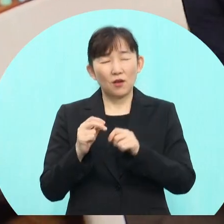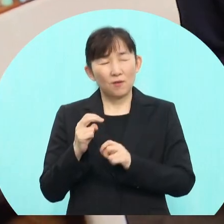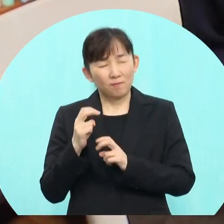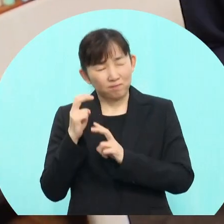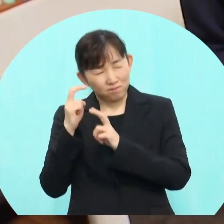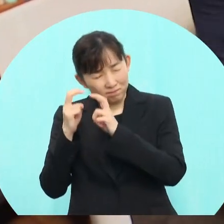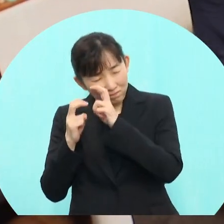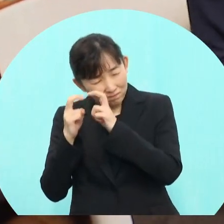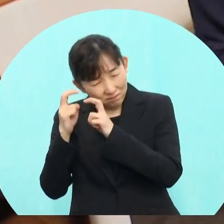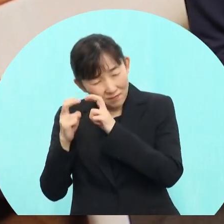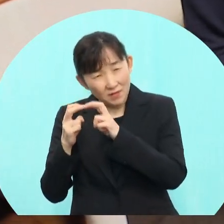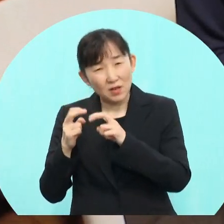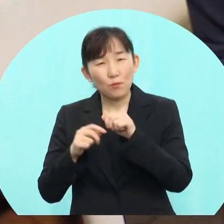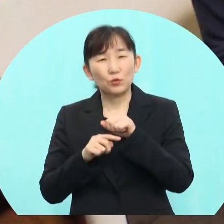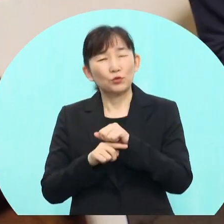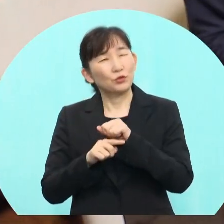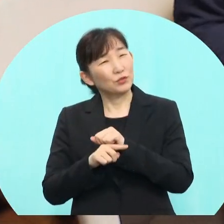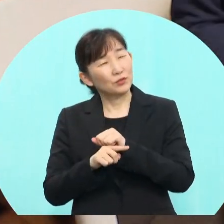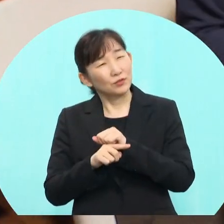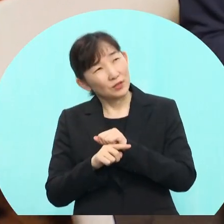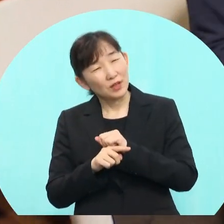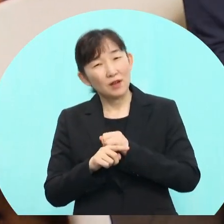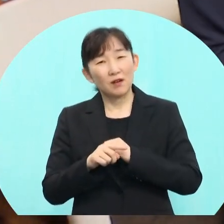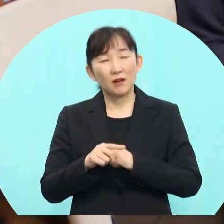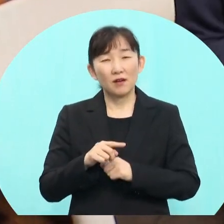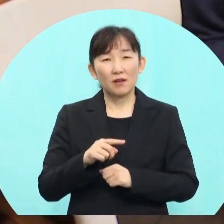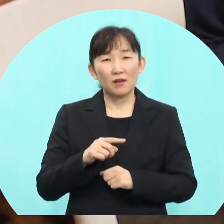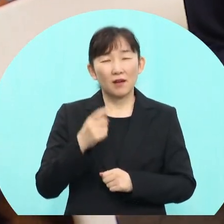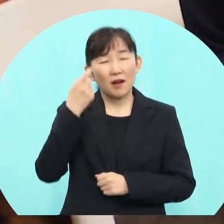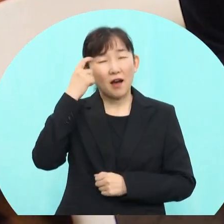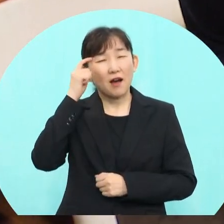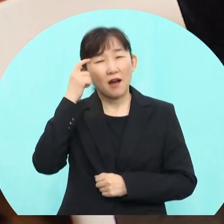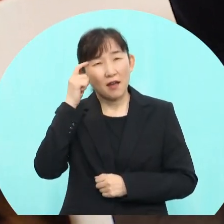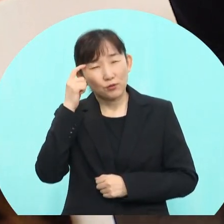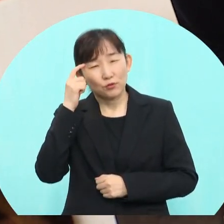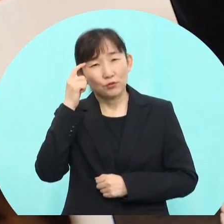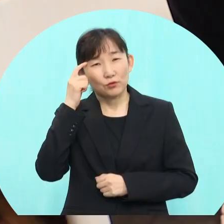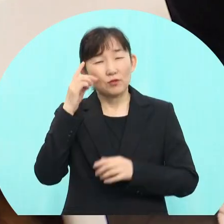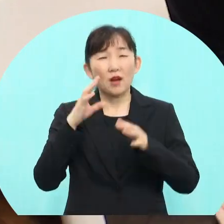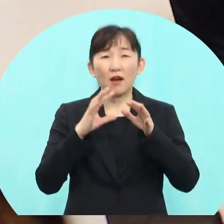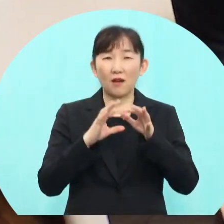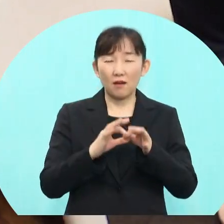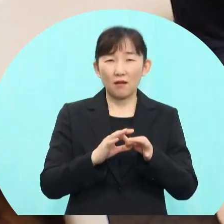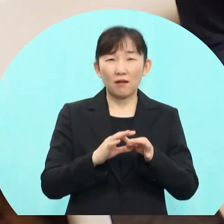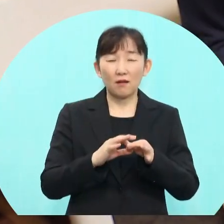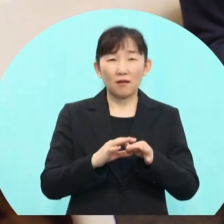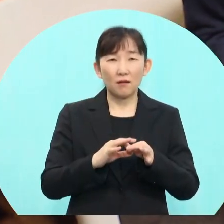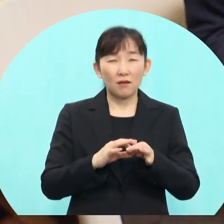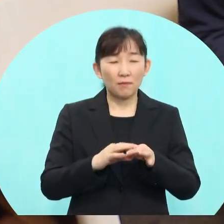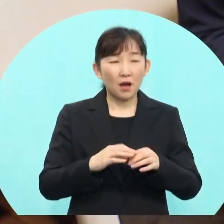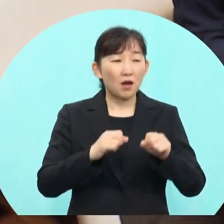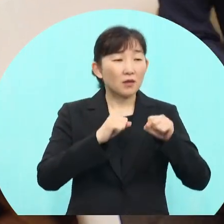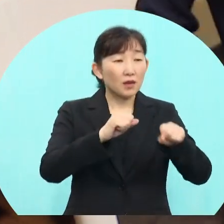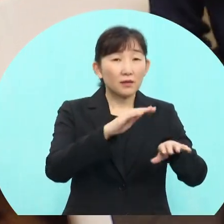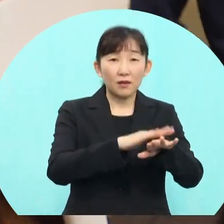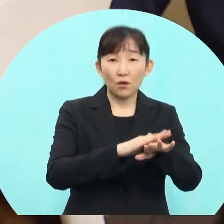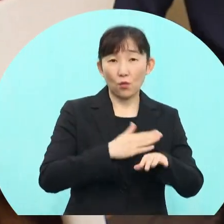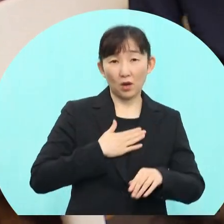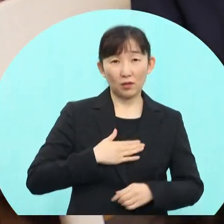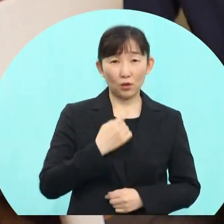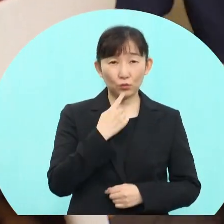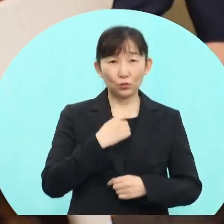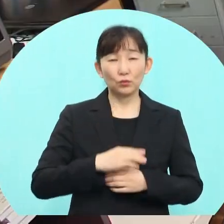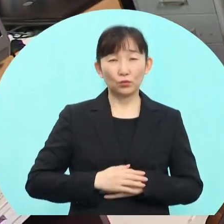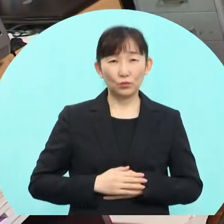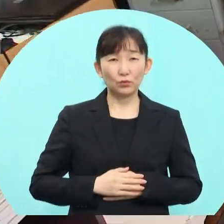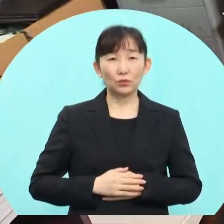ってなんか悩むからかな。考えちゃうって。どうすれば分かる、できるか分か